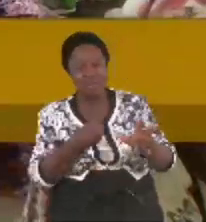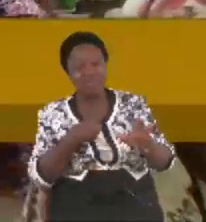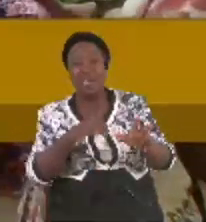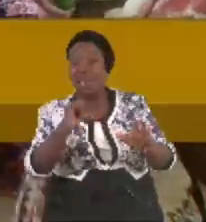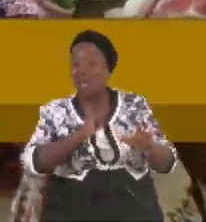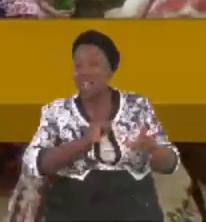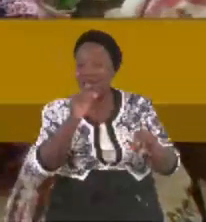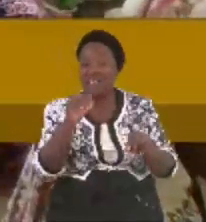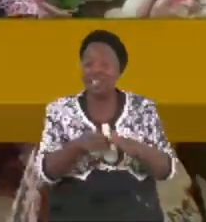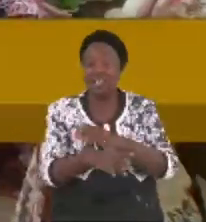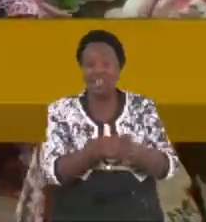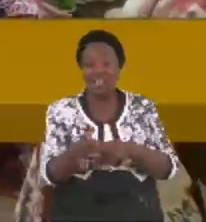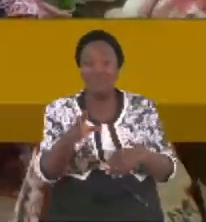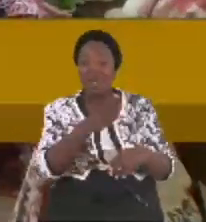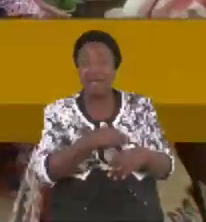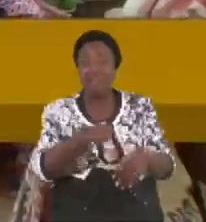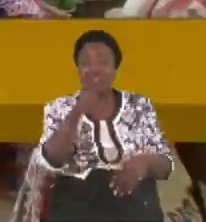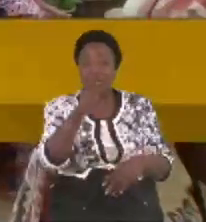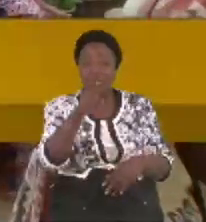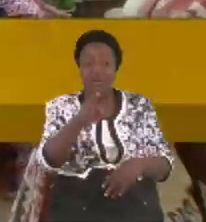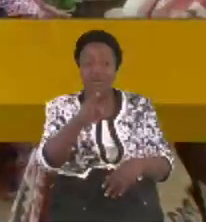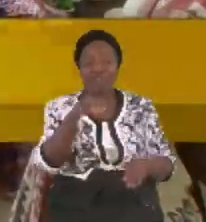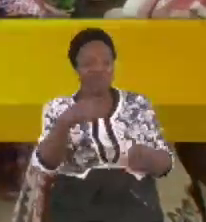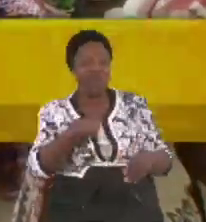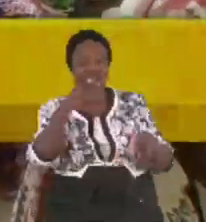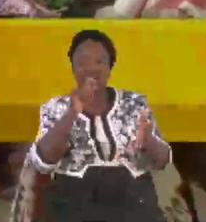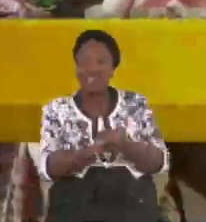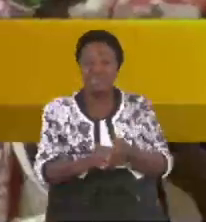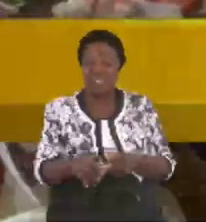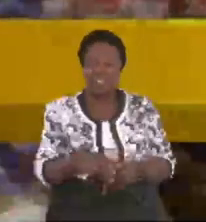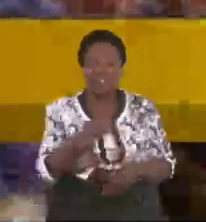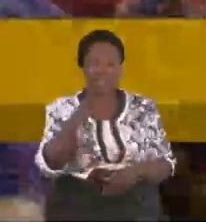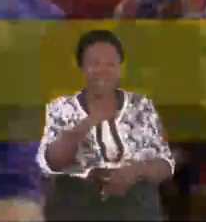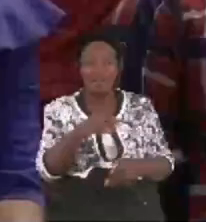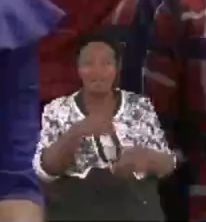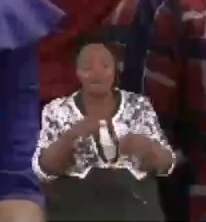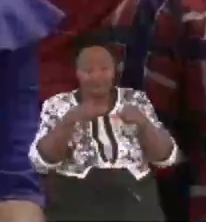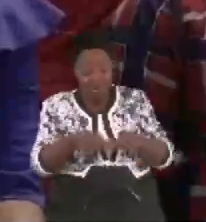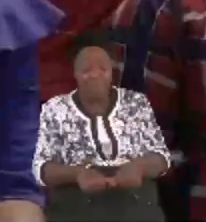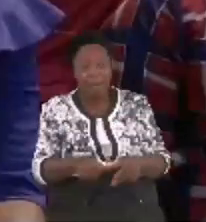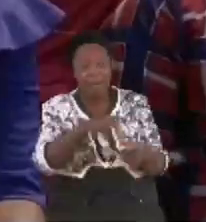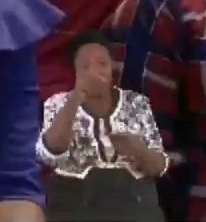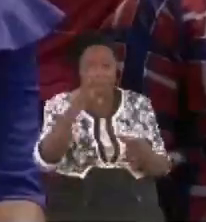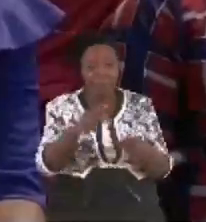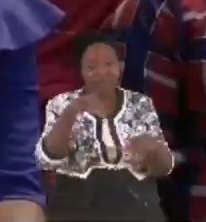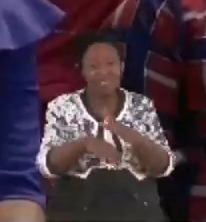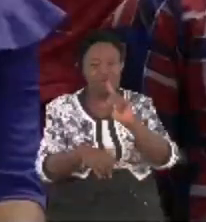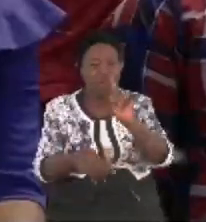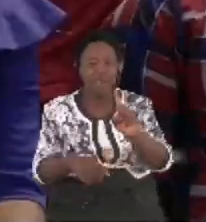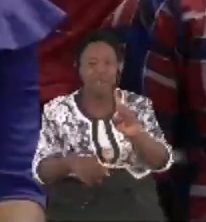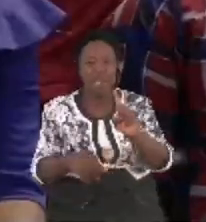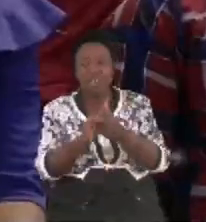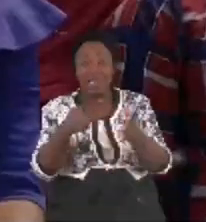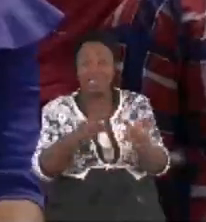eux et toi en moi, afin qu'ils soient parfaitement un et que le monde connaisse que tu